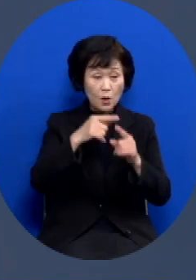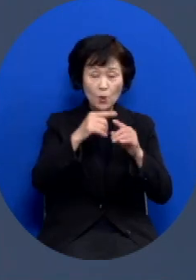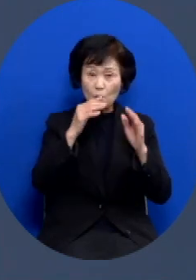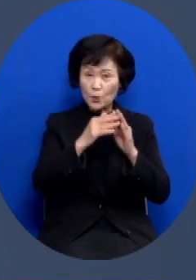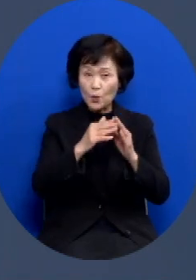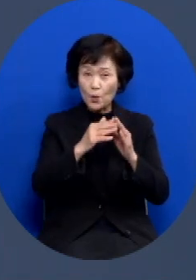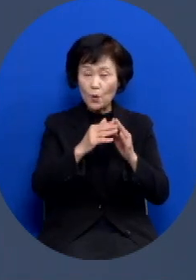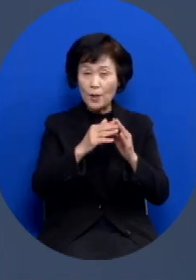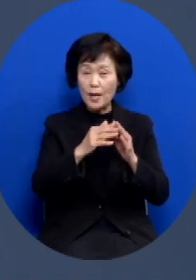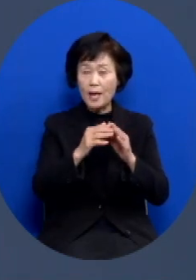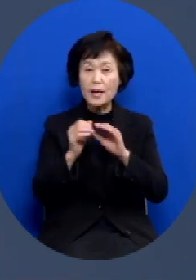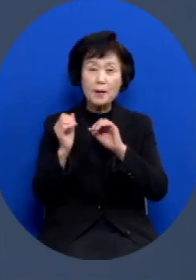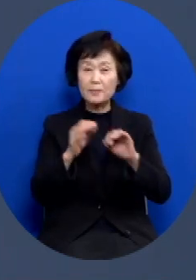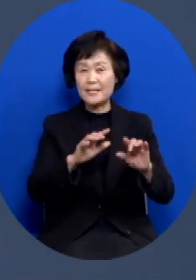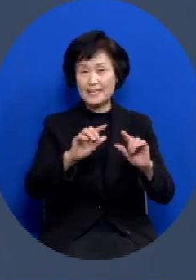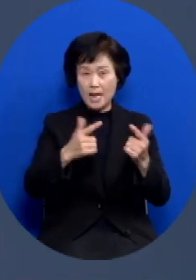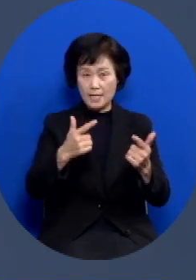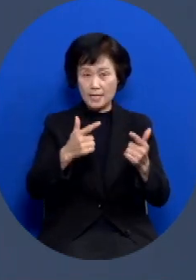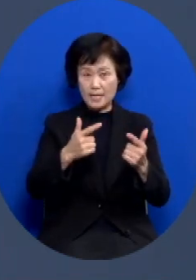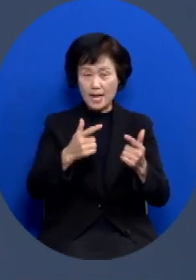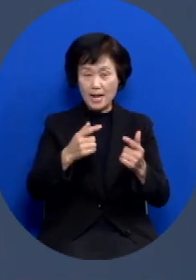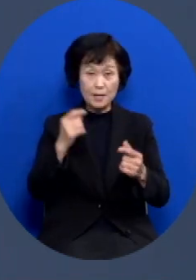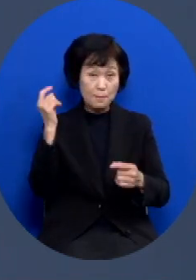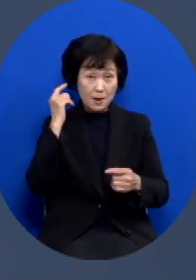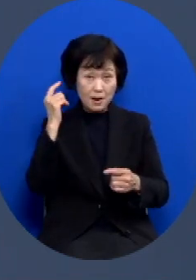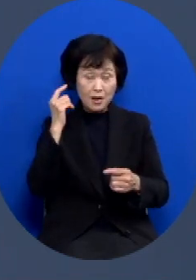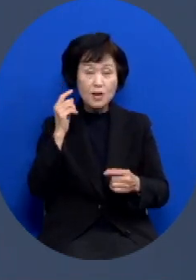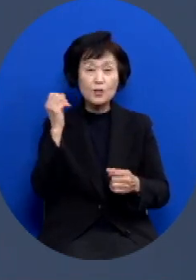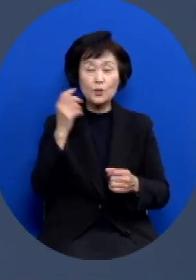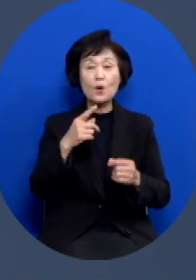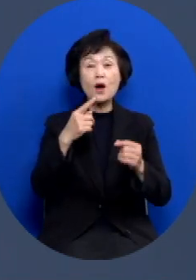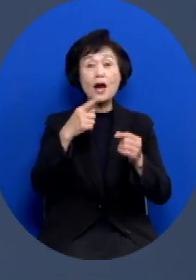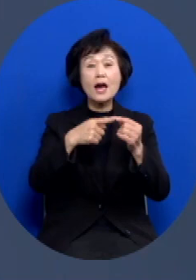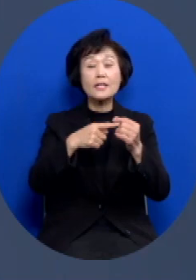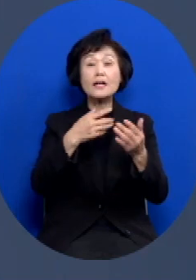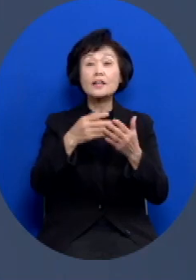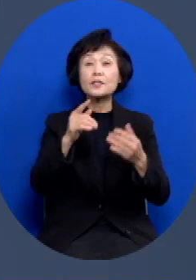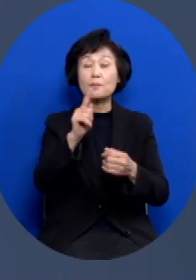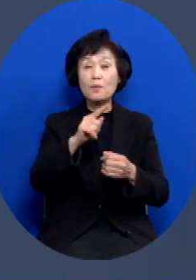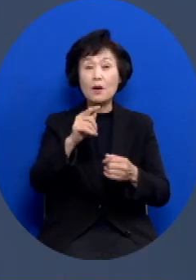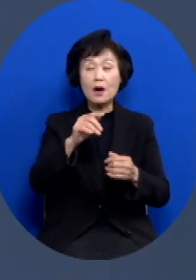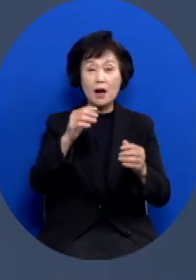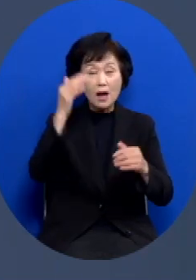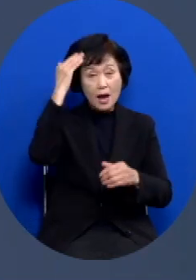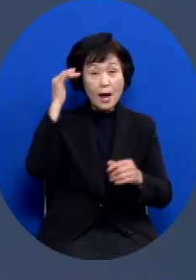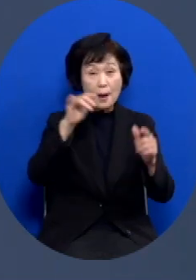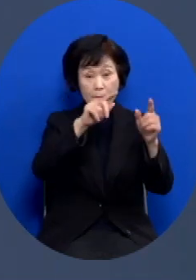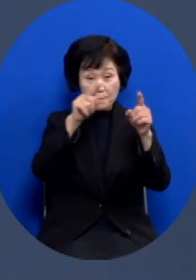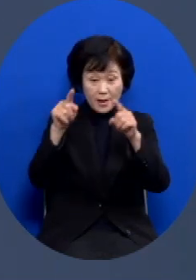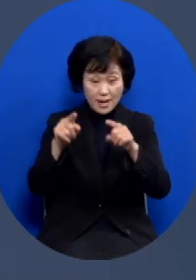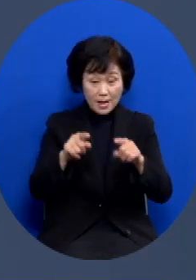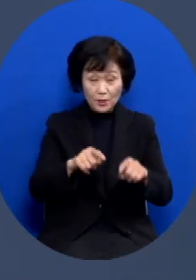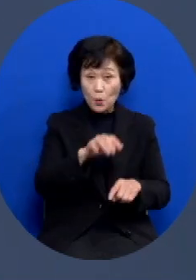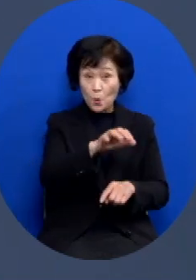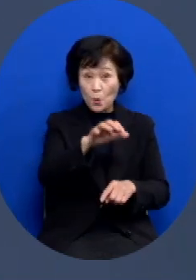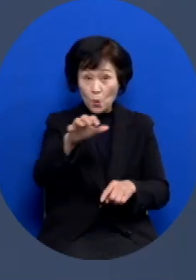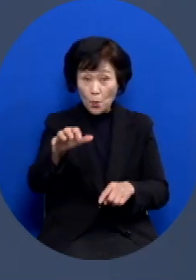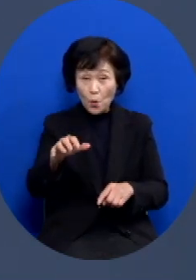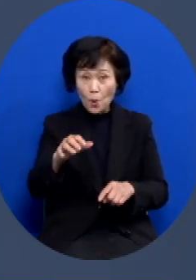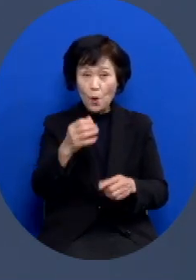않겠다라는 음성이었구요 한 가지 그림은 한반도의 여기저기 불꽃들이 있는데 이것이